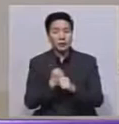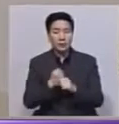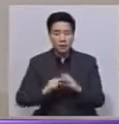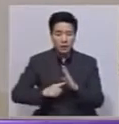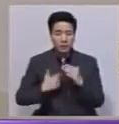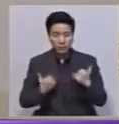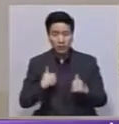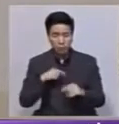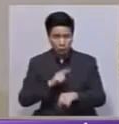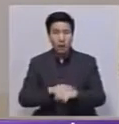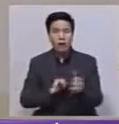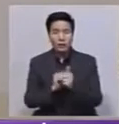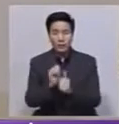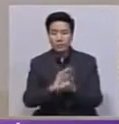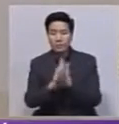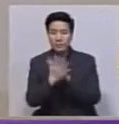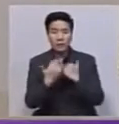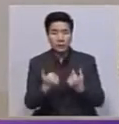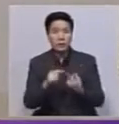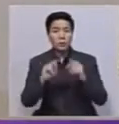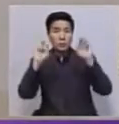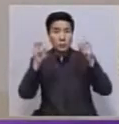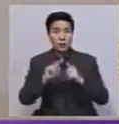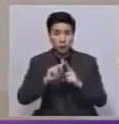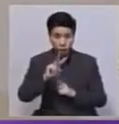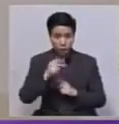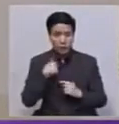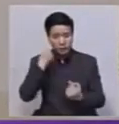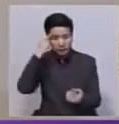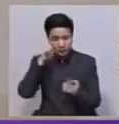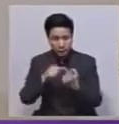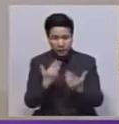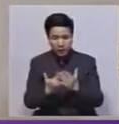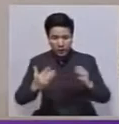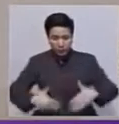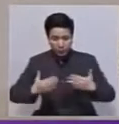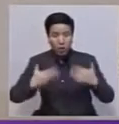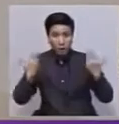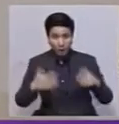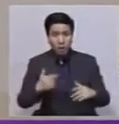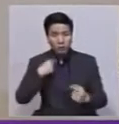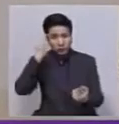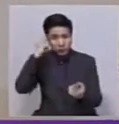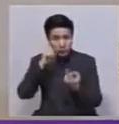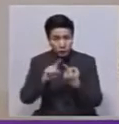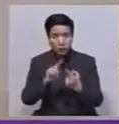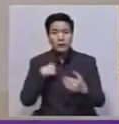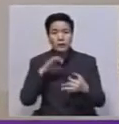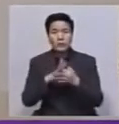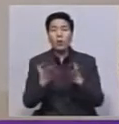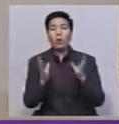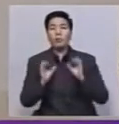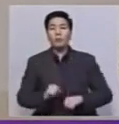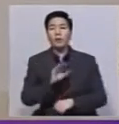ลานี้มันก็ทันเวลาต่อการเปลี่ยนแปลงนะครับประเด็นที่2ก็คือนอกจากเรามุ่งรายได้ของประเทศแล้วเราก็มุ่งถึงการพัฒนาศักยภาพของประช